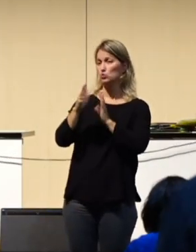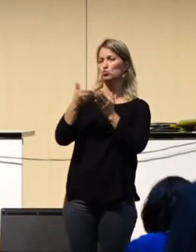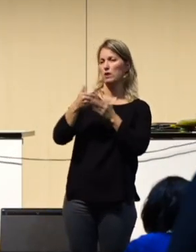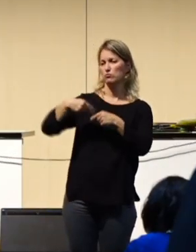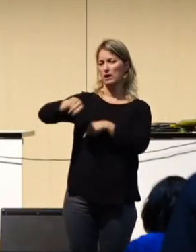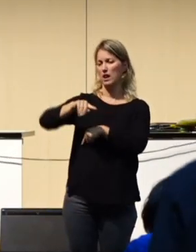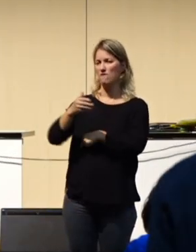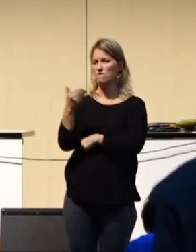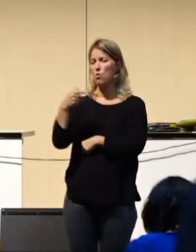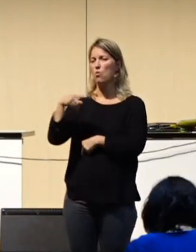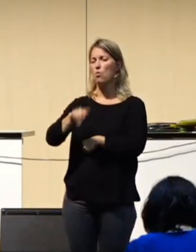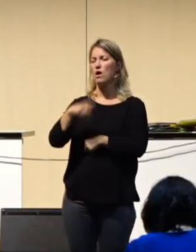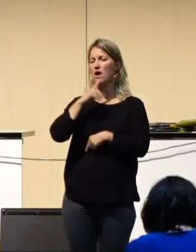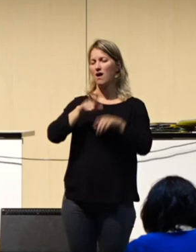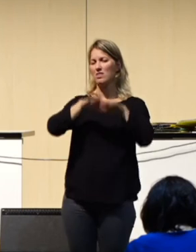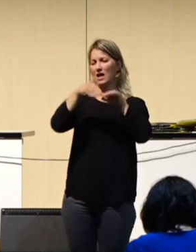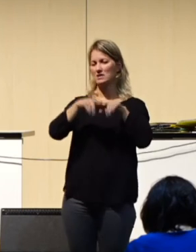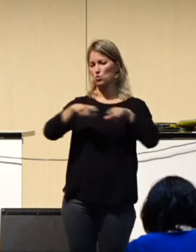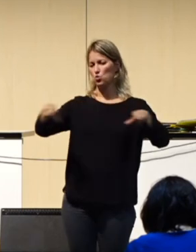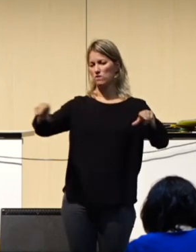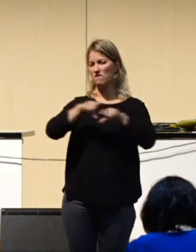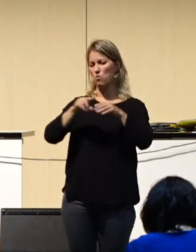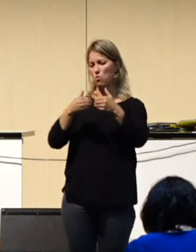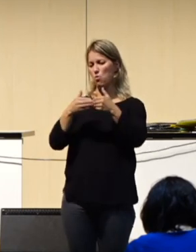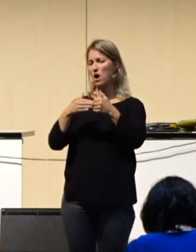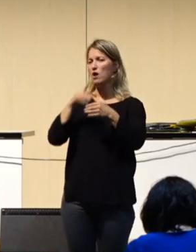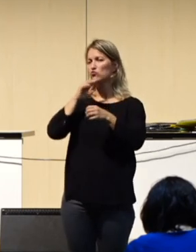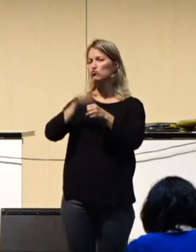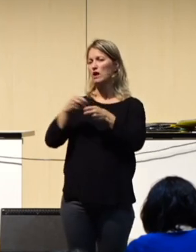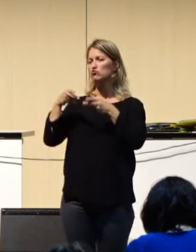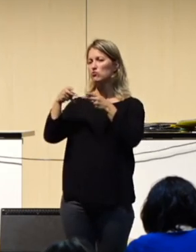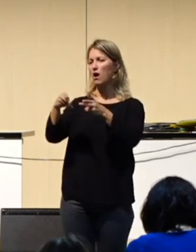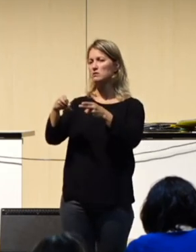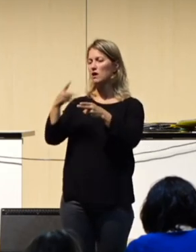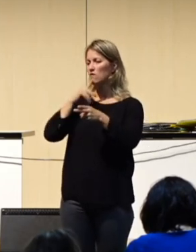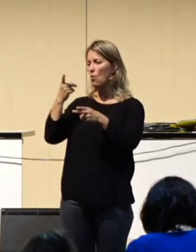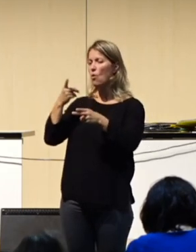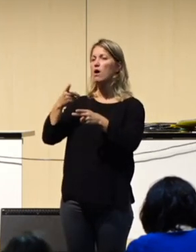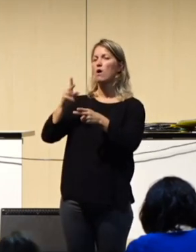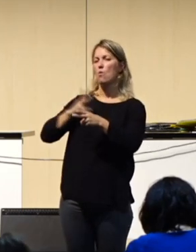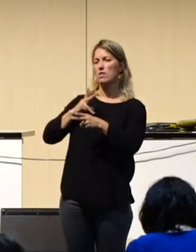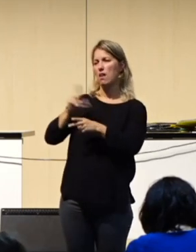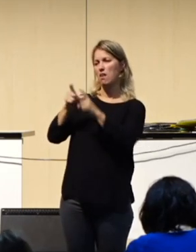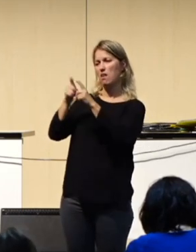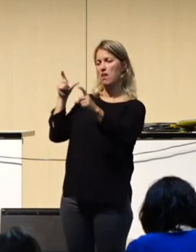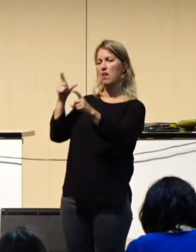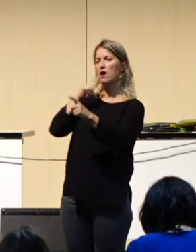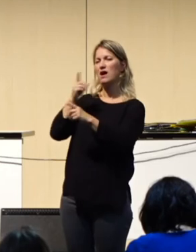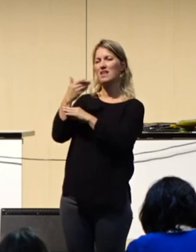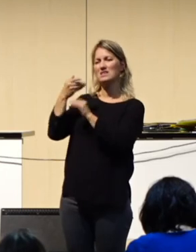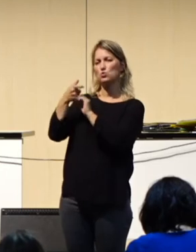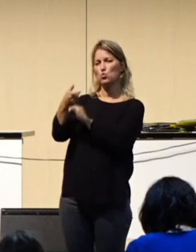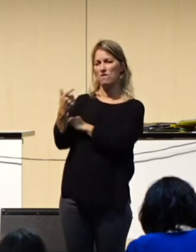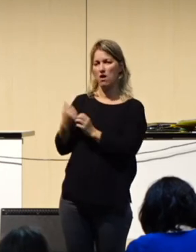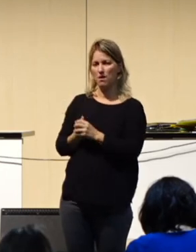beispielsweise am Terrassenufer an der Ecke zur Steinstraße unterhalb des Hotels am Terrassenufer. Und dazu bitte ich um die Beantwortung